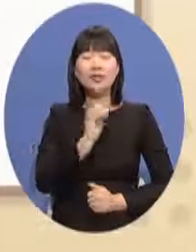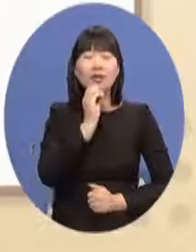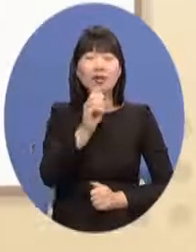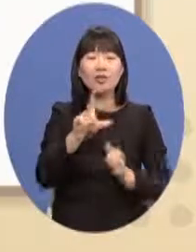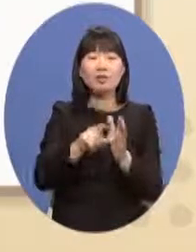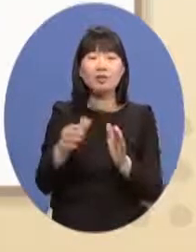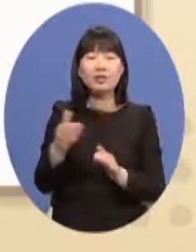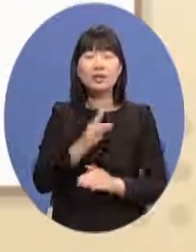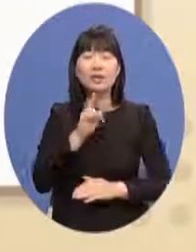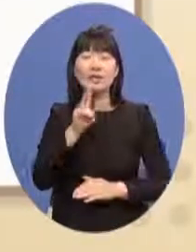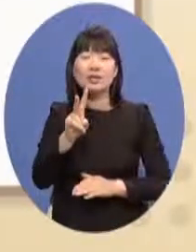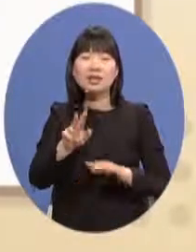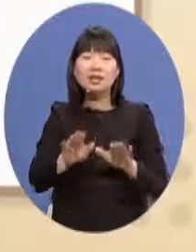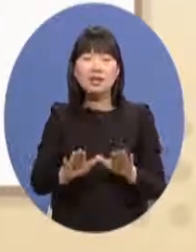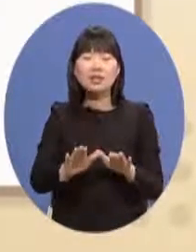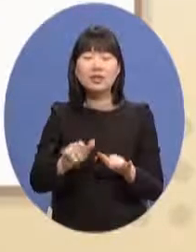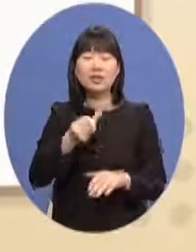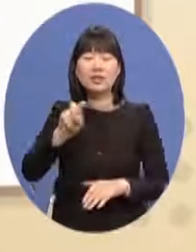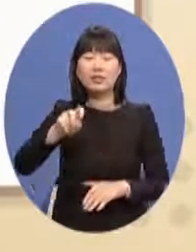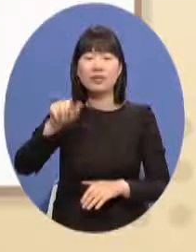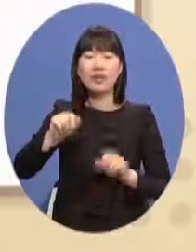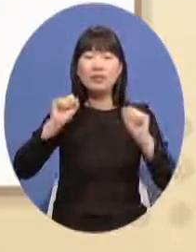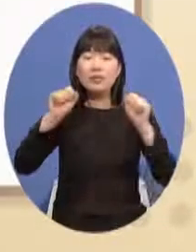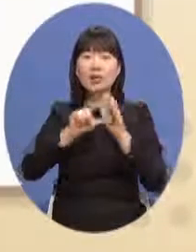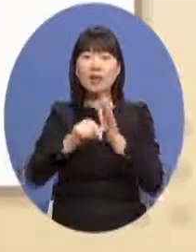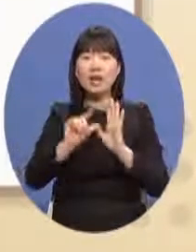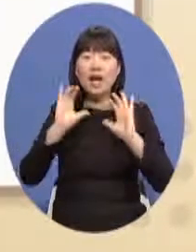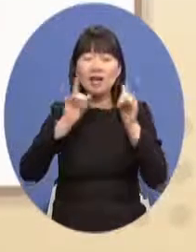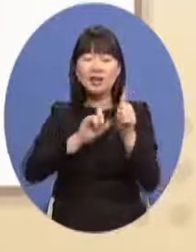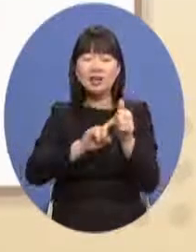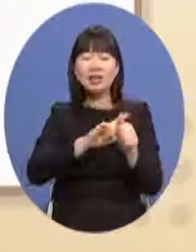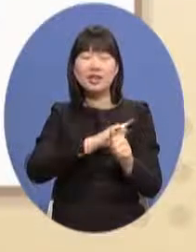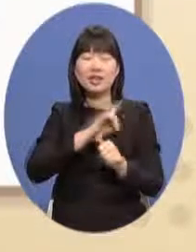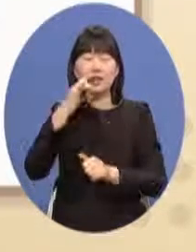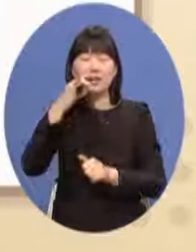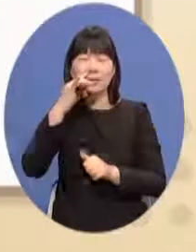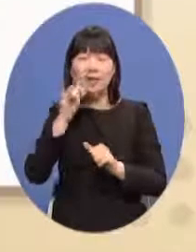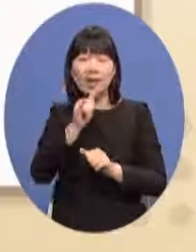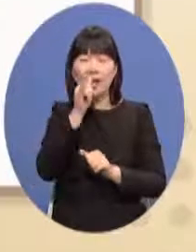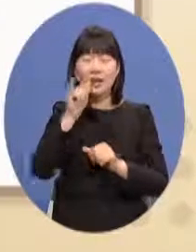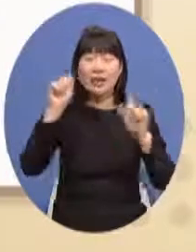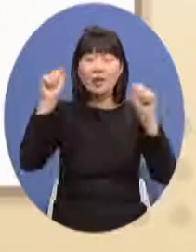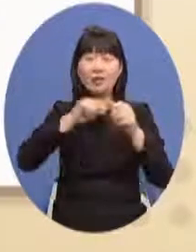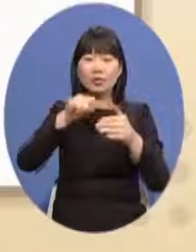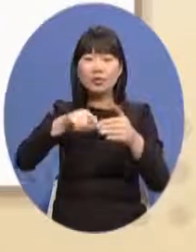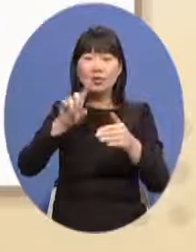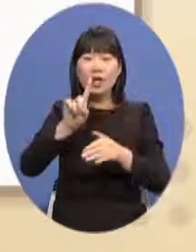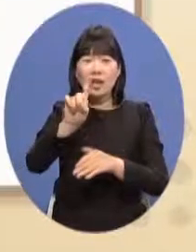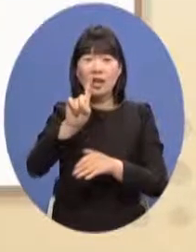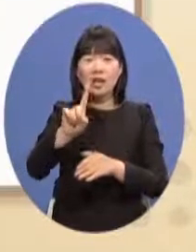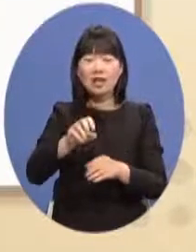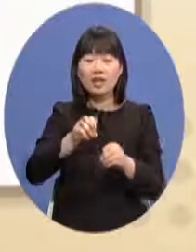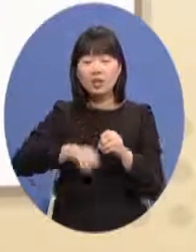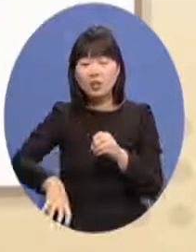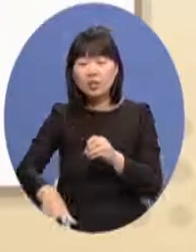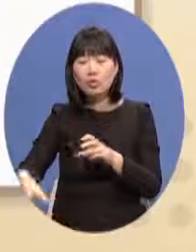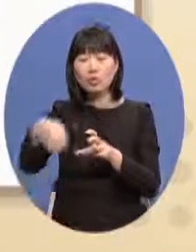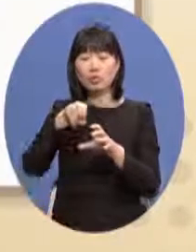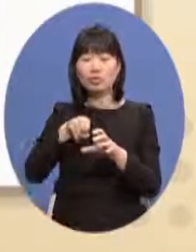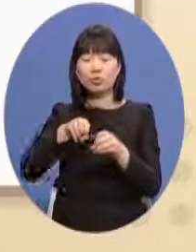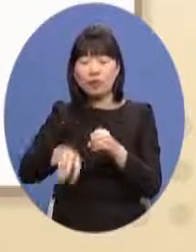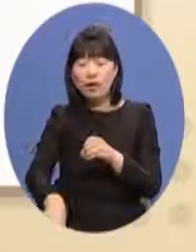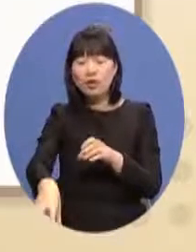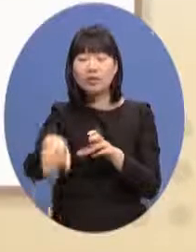0세부터 2세, 즉 감각운동기 아기들이 가장 흥미있어하는 활동 중 하나가 떨어뜨리고 죽고 떨어뜨리는